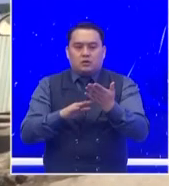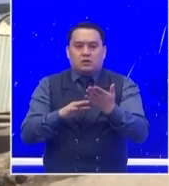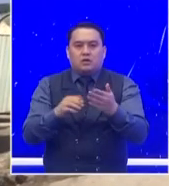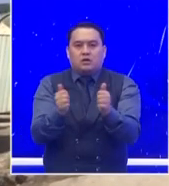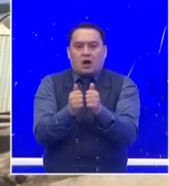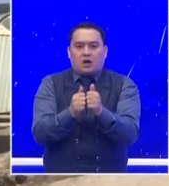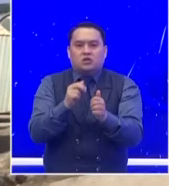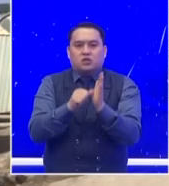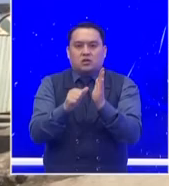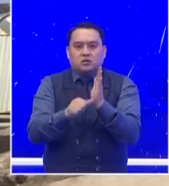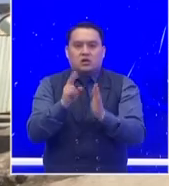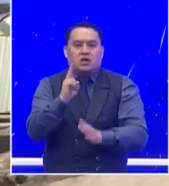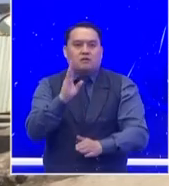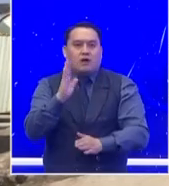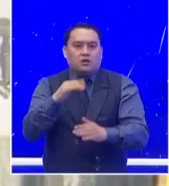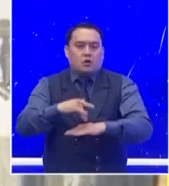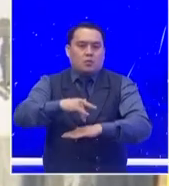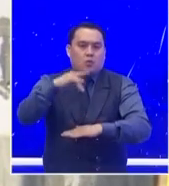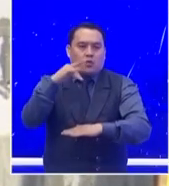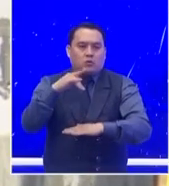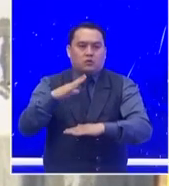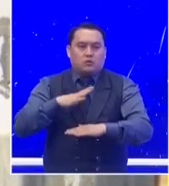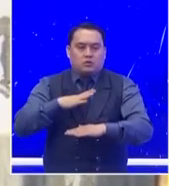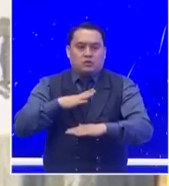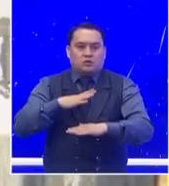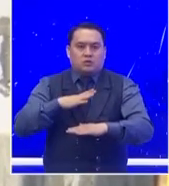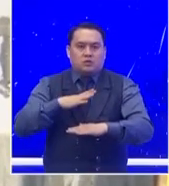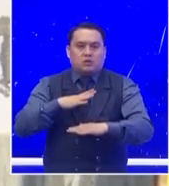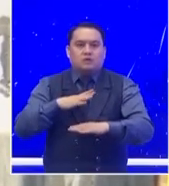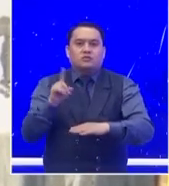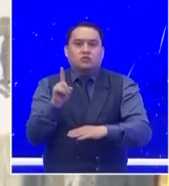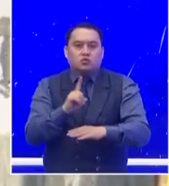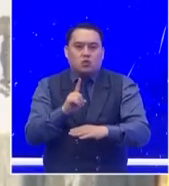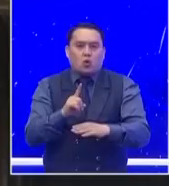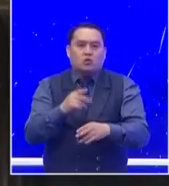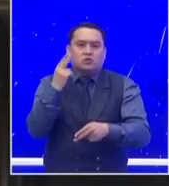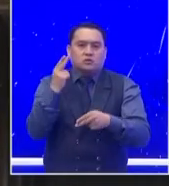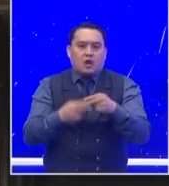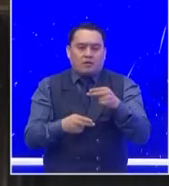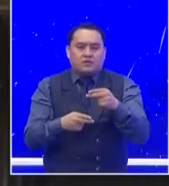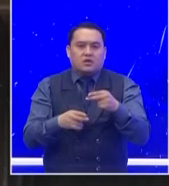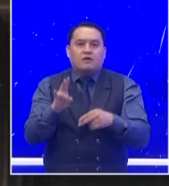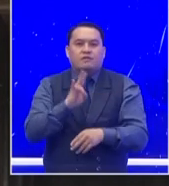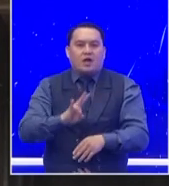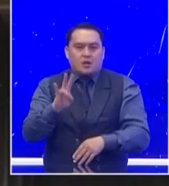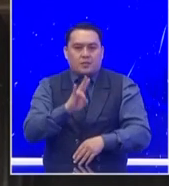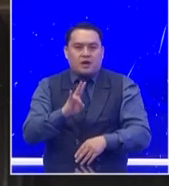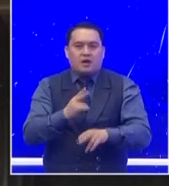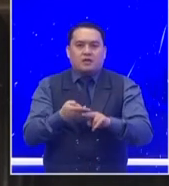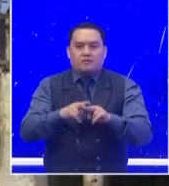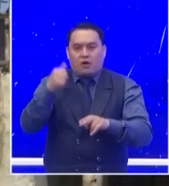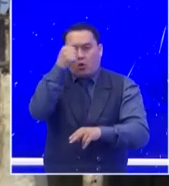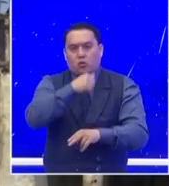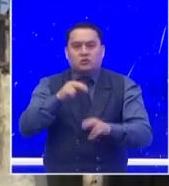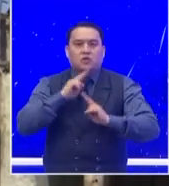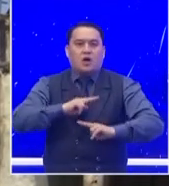неподалеку 60-квартирную многоэтажку. Согласно паспорту объекта, его строительство должно завершиться в ноябре текущего года. Однако